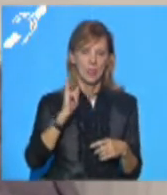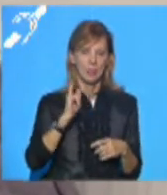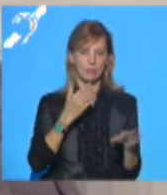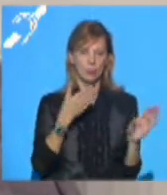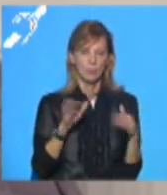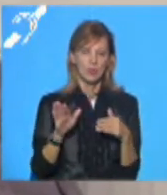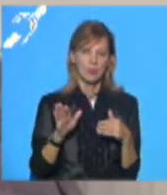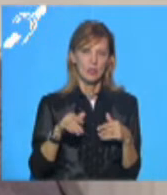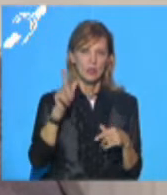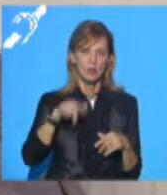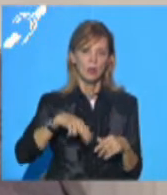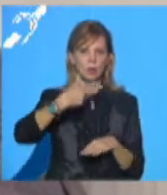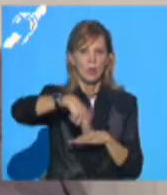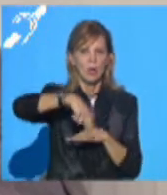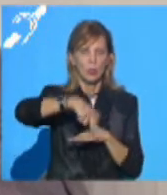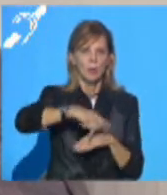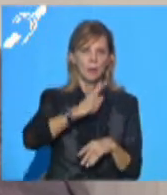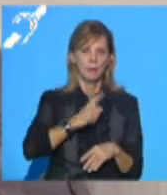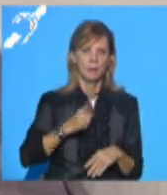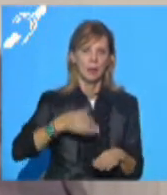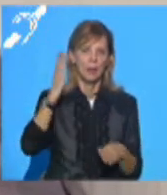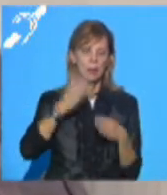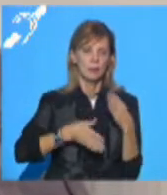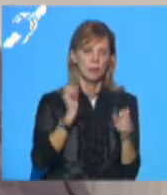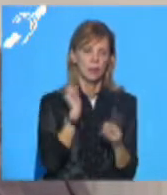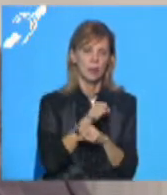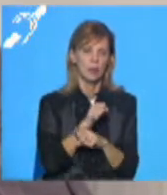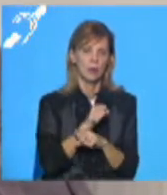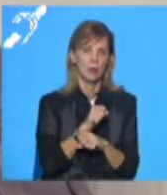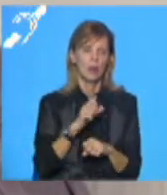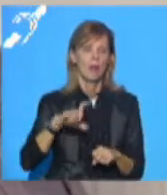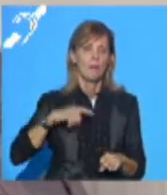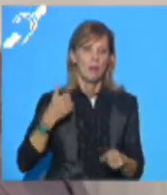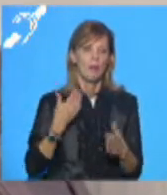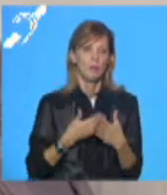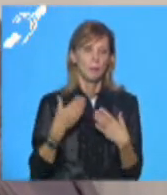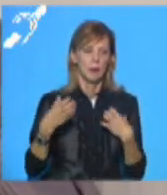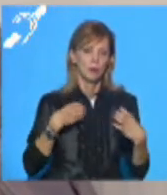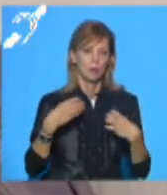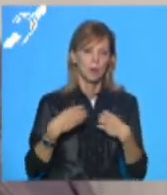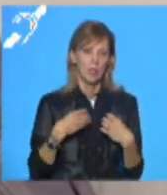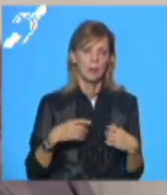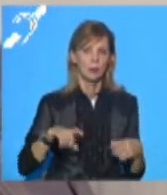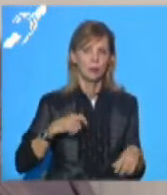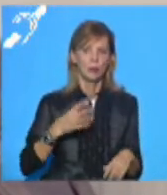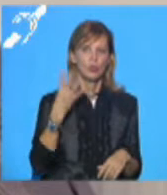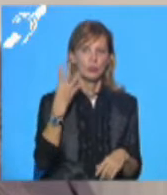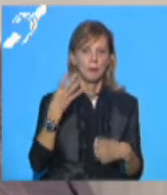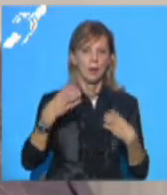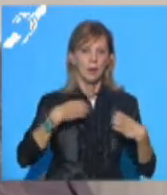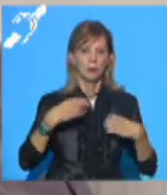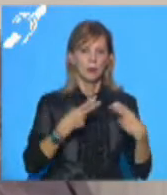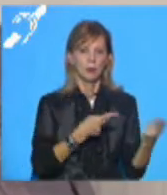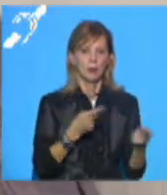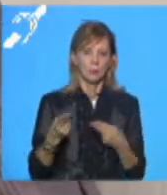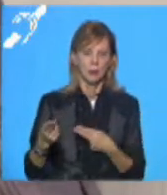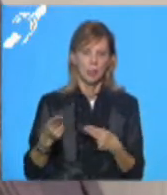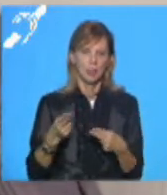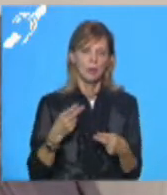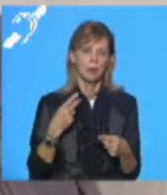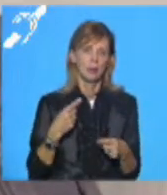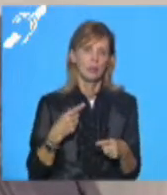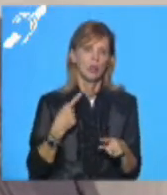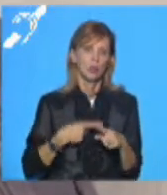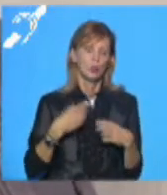în luna noiembrie. Fiecare sfârșit de săptămână va fi dedicat unui teatru, vor fi 4 teatre invitate cu câte 2 spectacole, iar